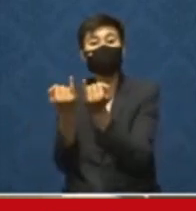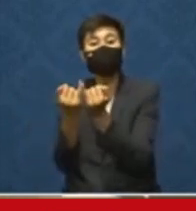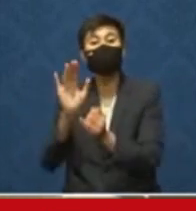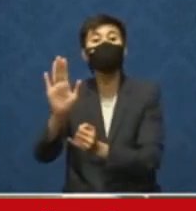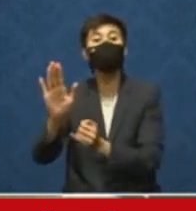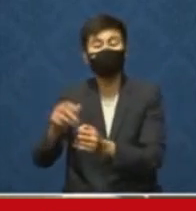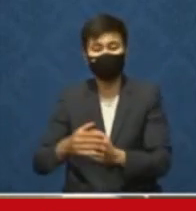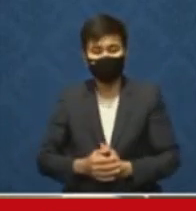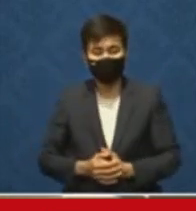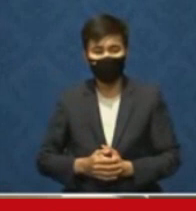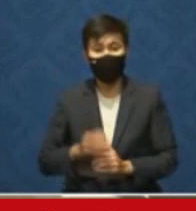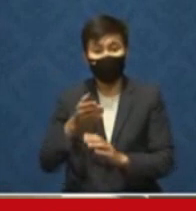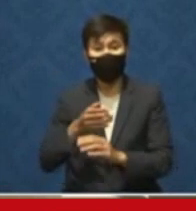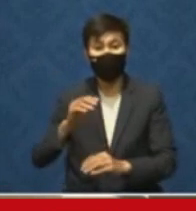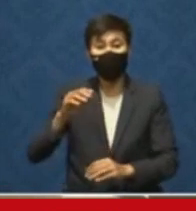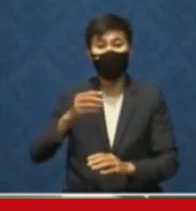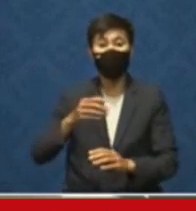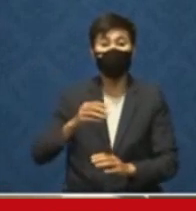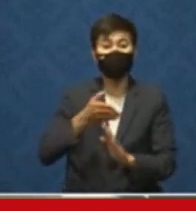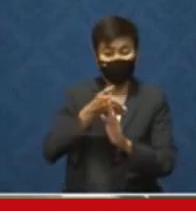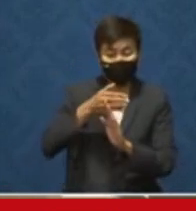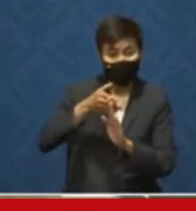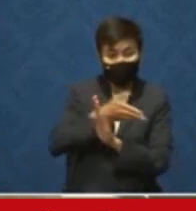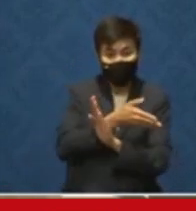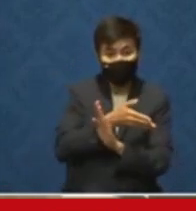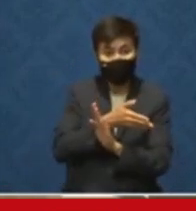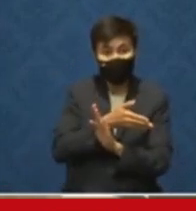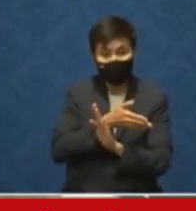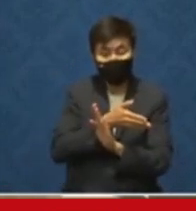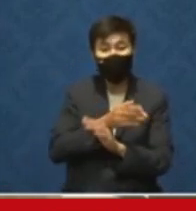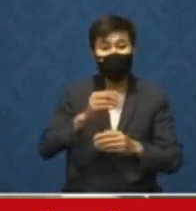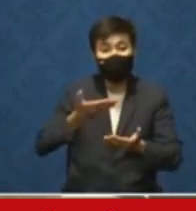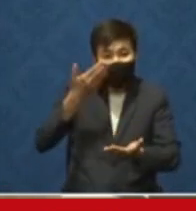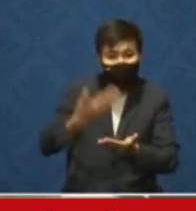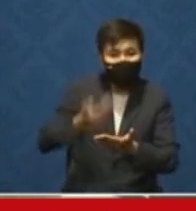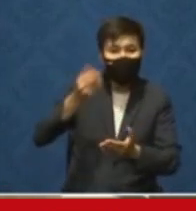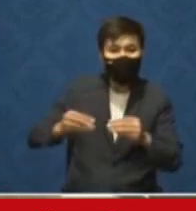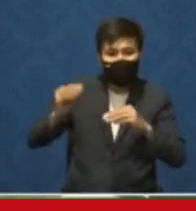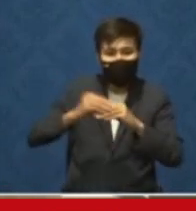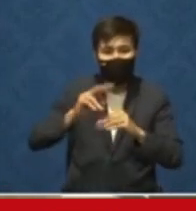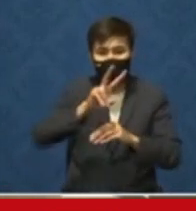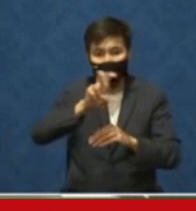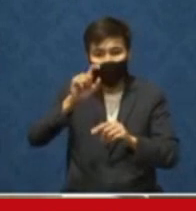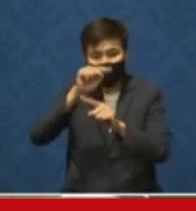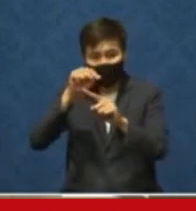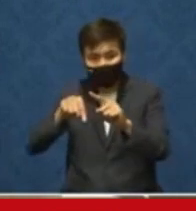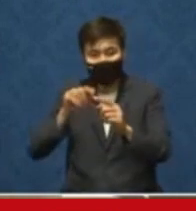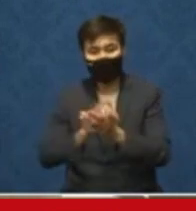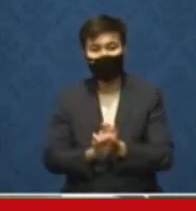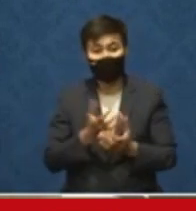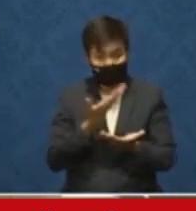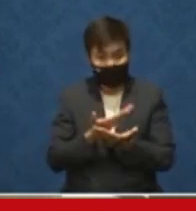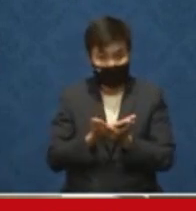ชุดจริตว่าจะไปดูทุนใหญ่ทิศใกล้ชิดกับท่านเนี่ยเมื่อตอนท่านเข้ามานานรวย